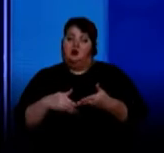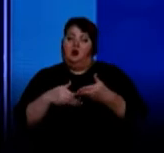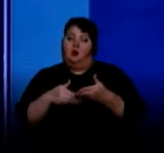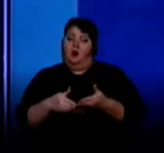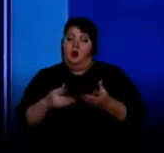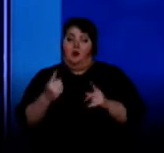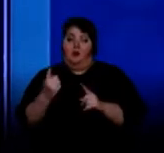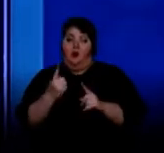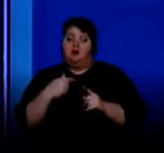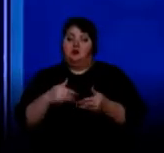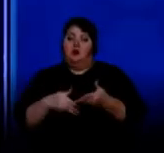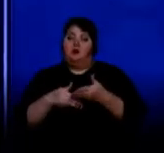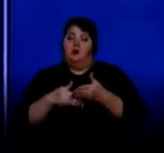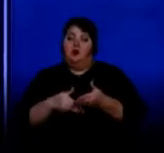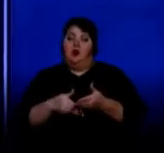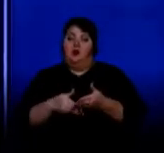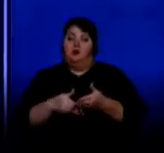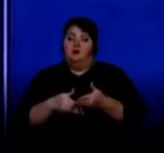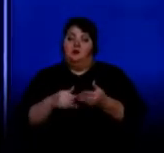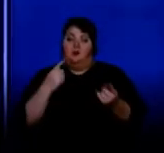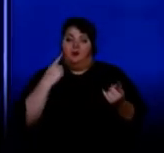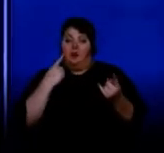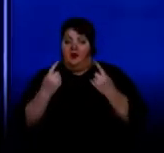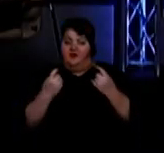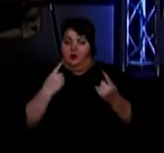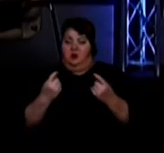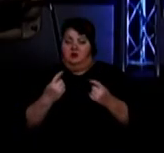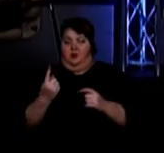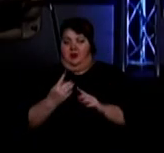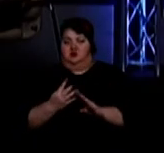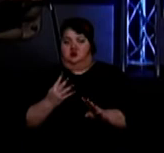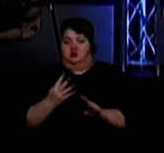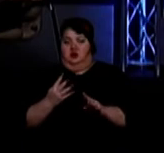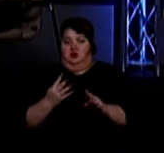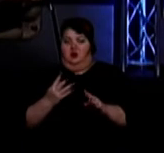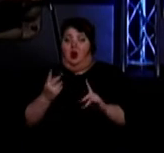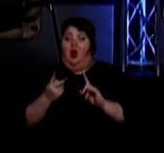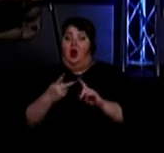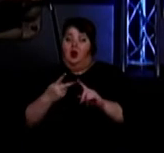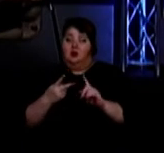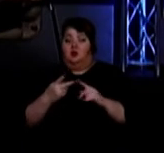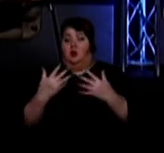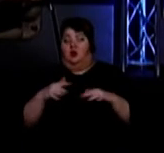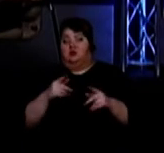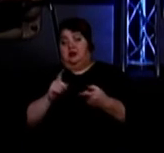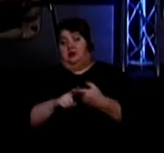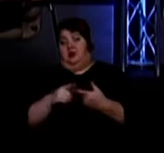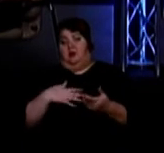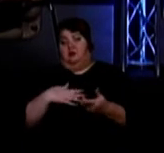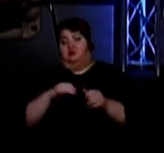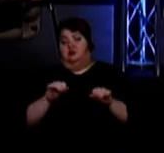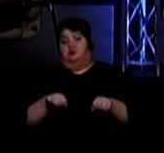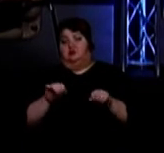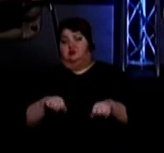але, по-перше, ми допомагаємо інформаційно, в першу чергу, а потім вже дивлячись від своїх ресурсів. В